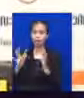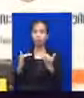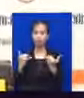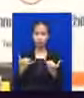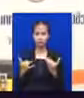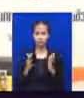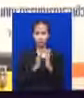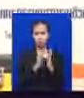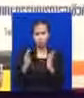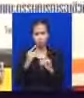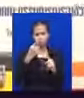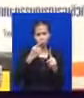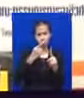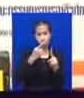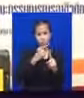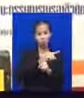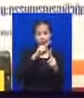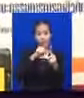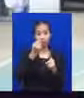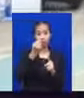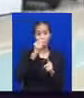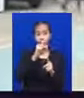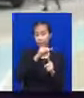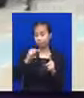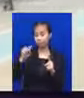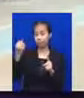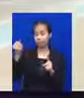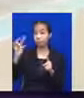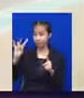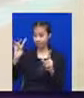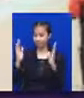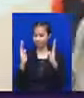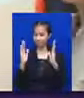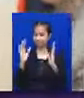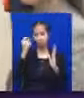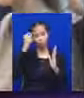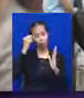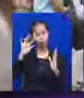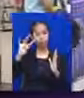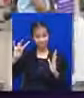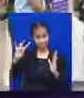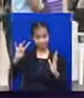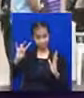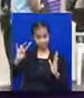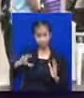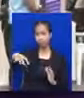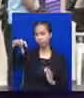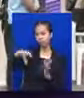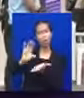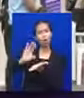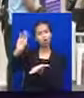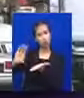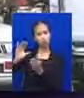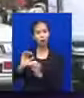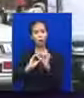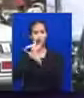ของการเดินทางนะคะระหว่างวันที่11ถึง17เมษายน2559กองทุนเพื่อความปลอดภัยในการใช้รถใช้ถน